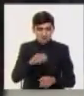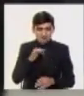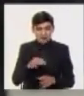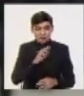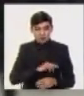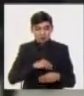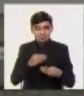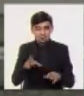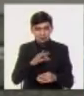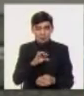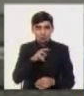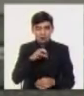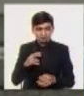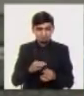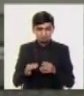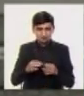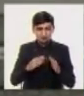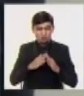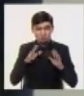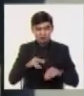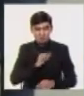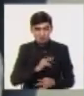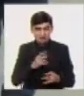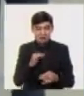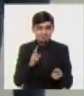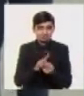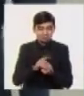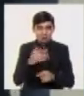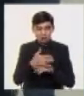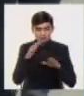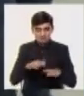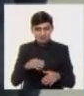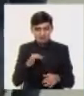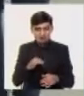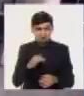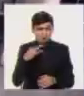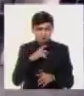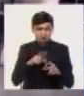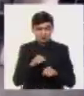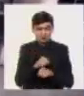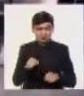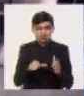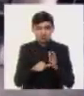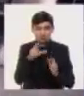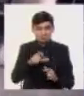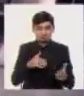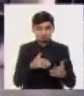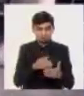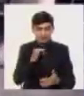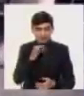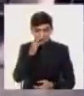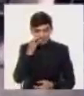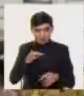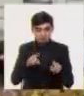сотрудников в онлайн-офис. А встречаться можно будет только на улице и максимум вшестером. Германию тоже ожидает непривычно